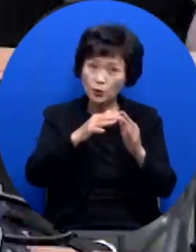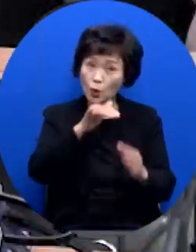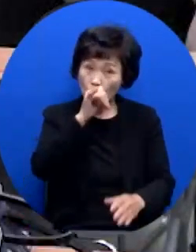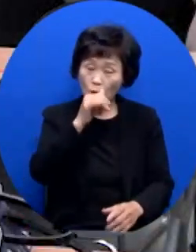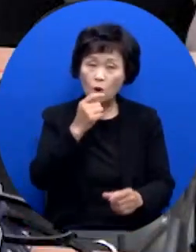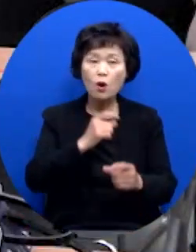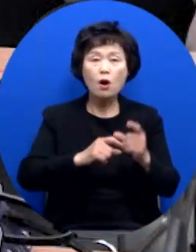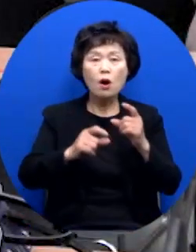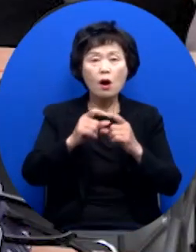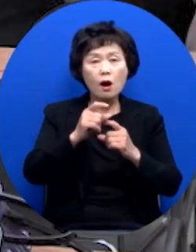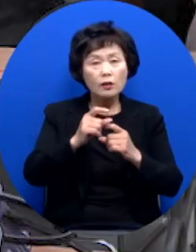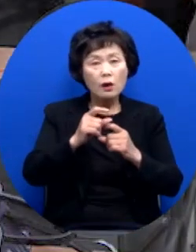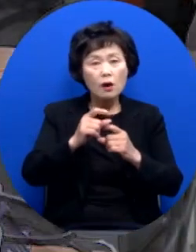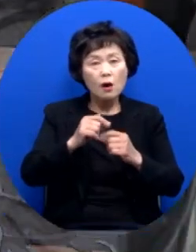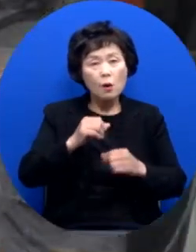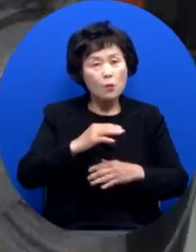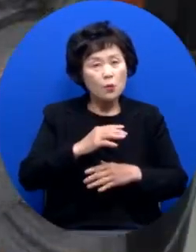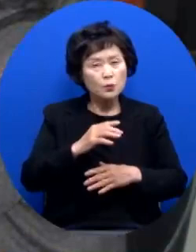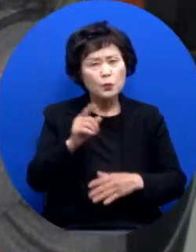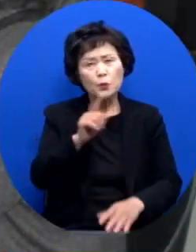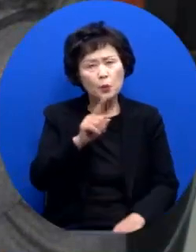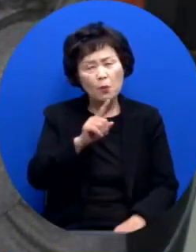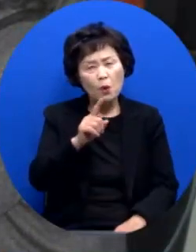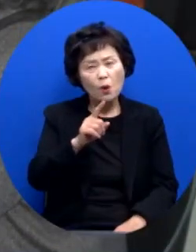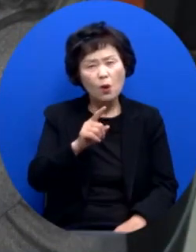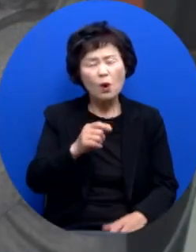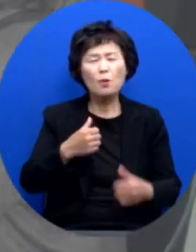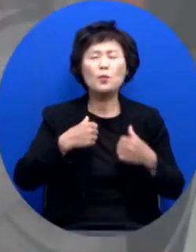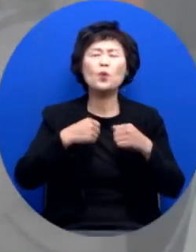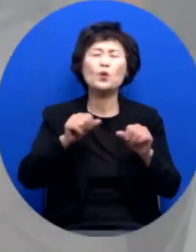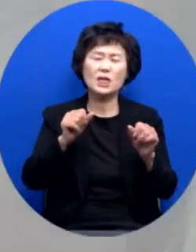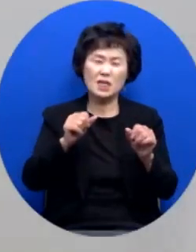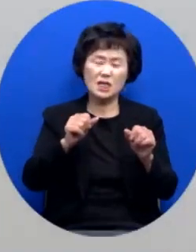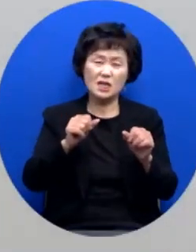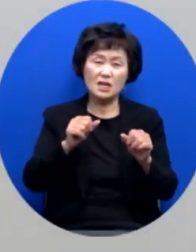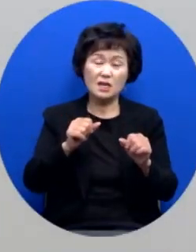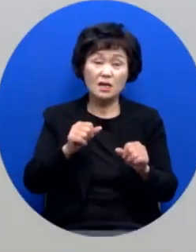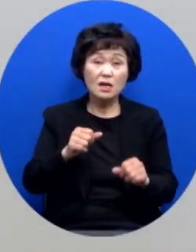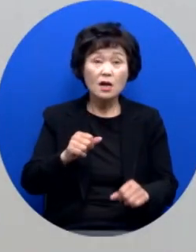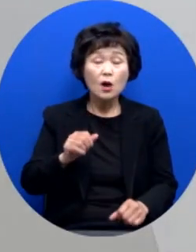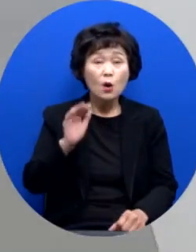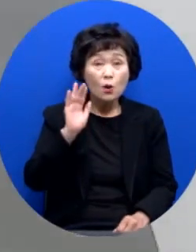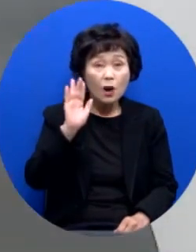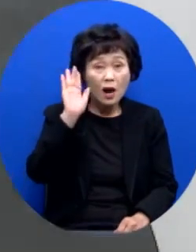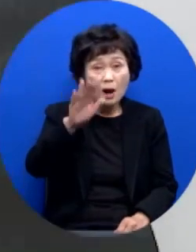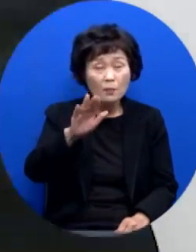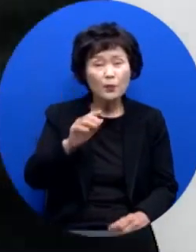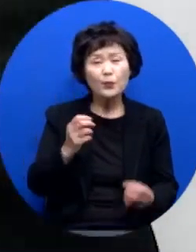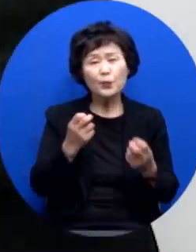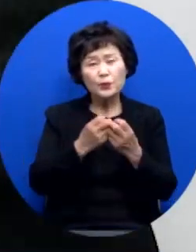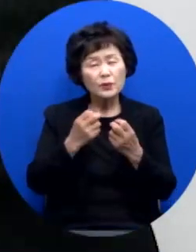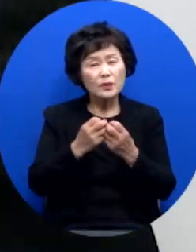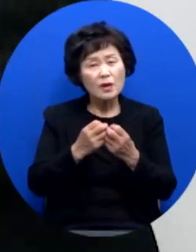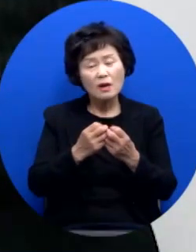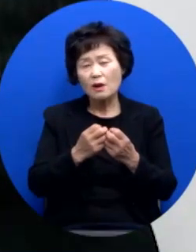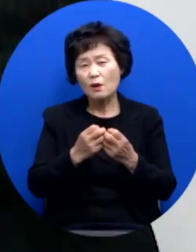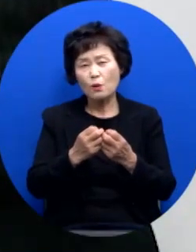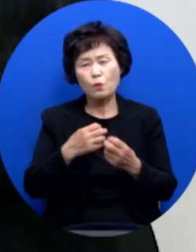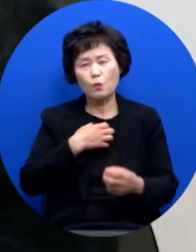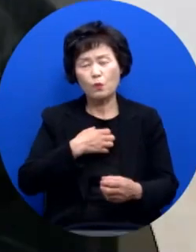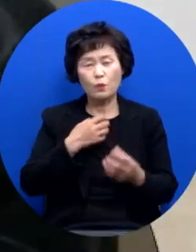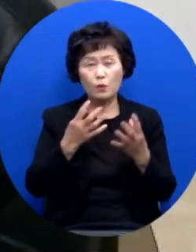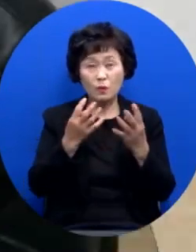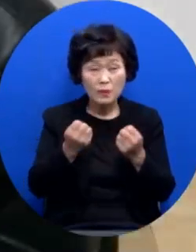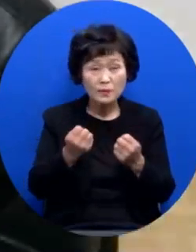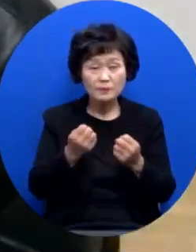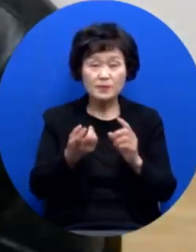것이죠. 그러면 다음 세대에 대해서 이제 어떤 결과가 올지는 우리가 짐작할 수 있는데요. 대안이라